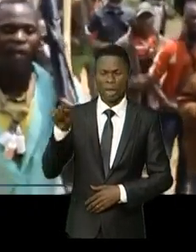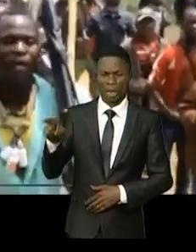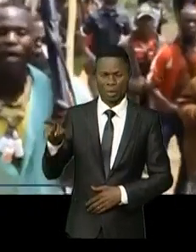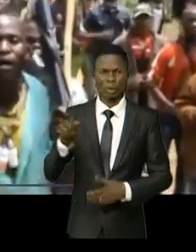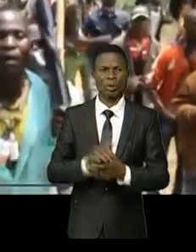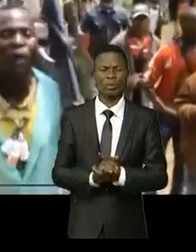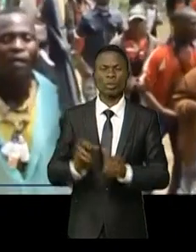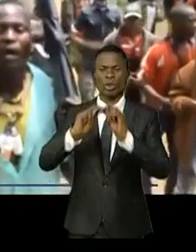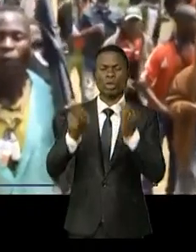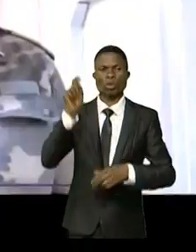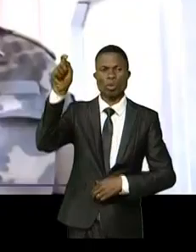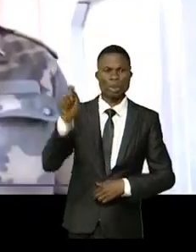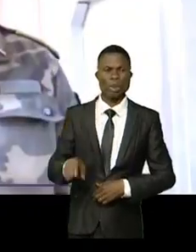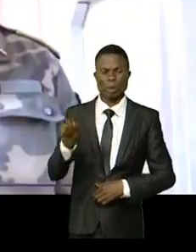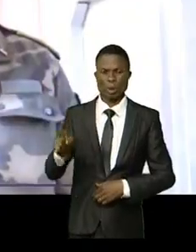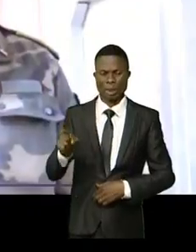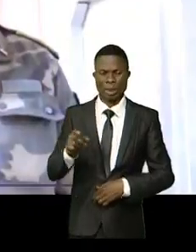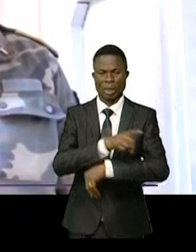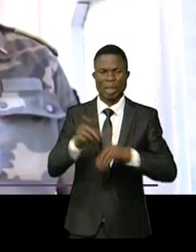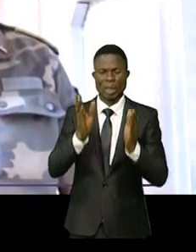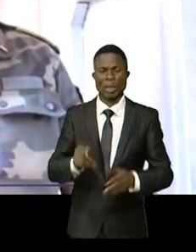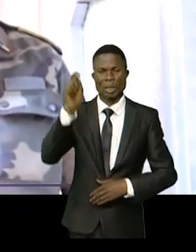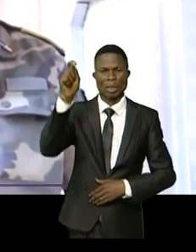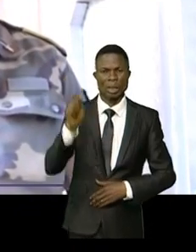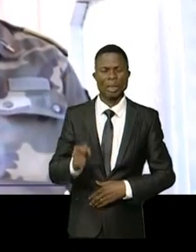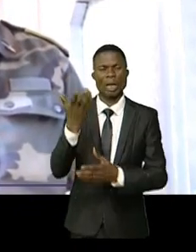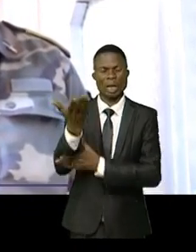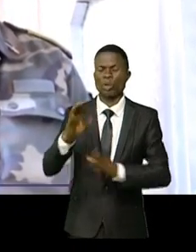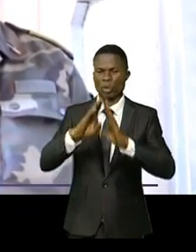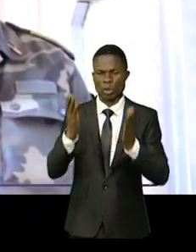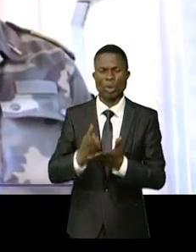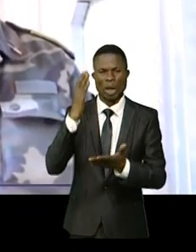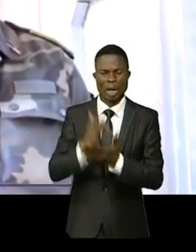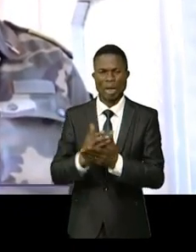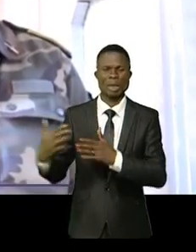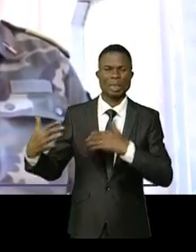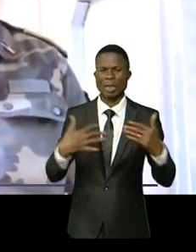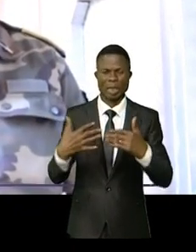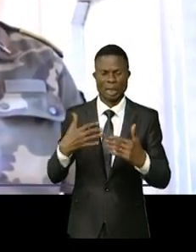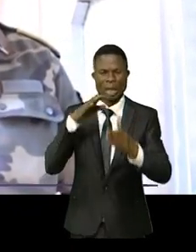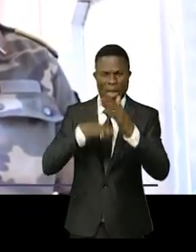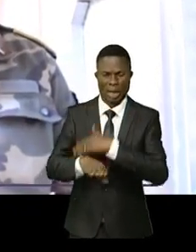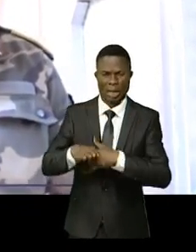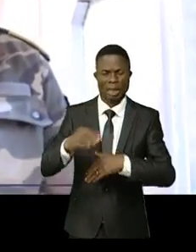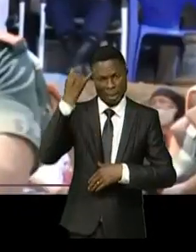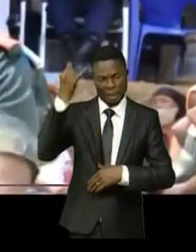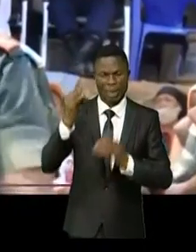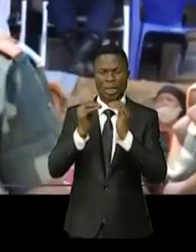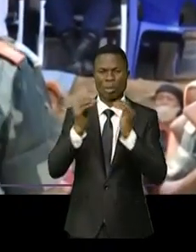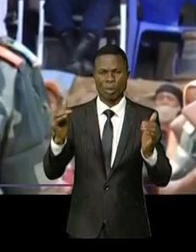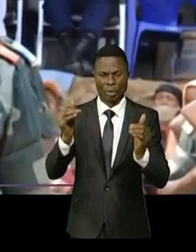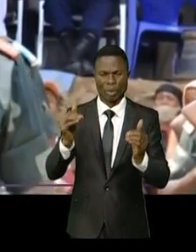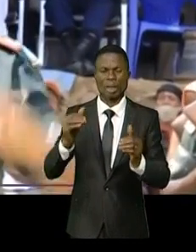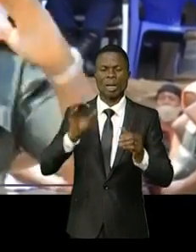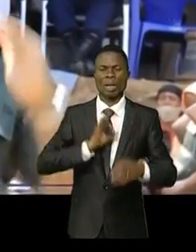Aux groupes armés de Djougou, l'administrateur militaire les appelle à déposer les armes et à s'inscrire dans la logique de la paix prônée